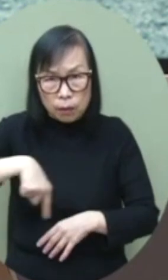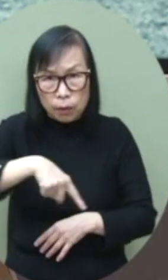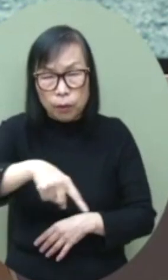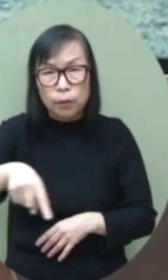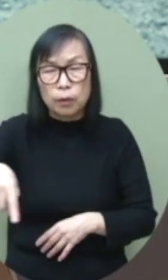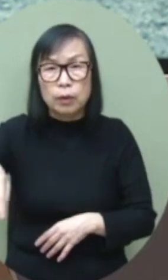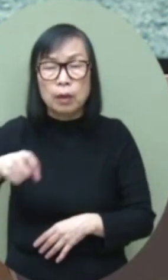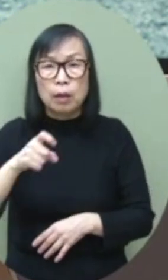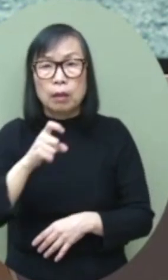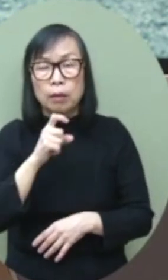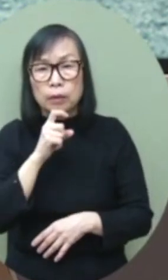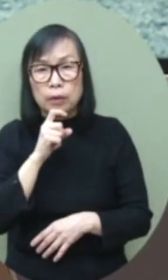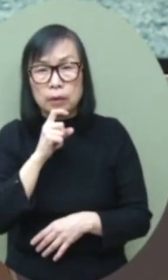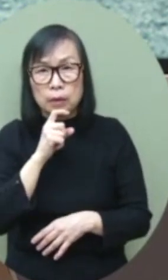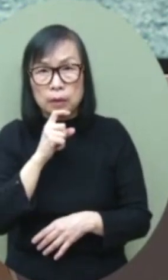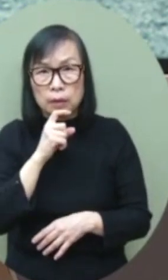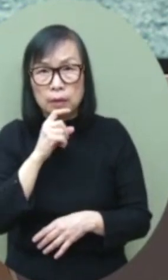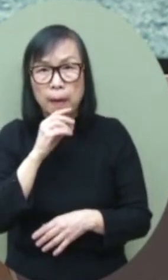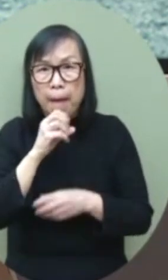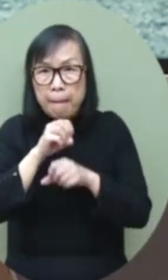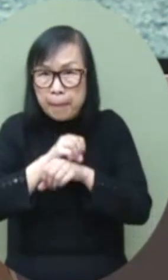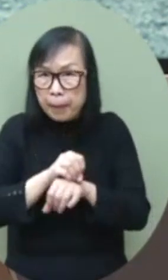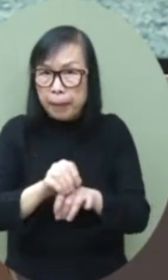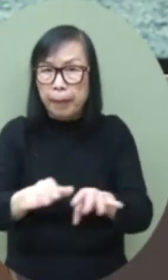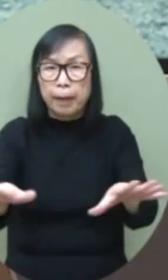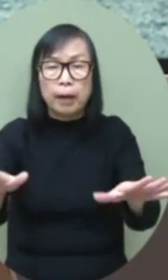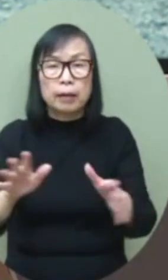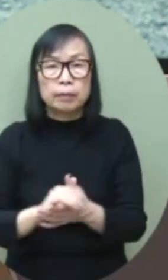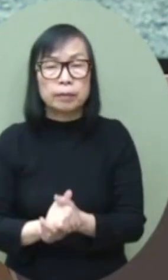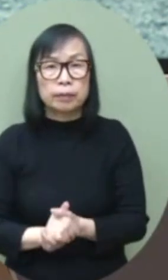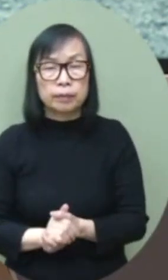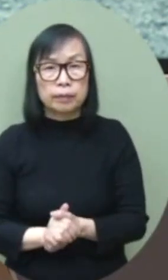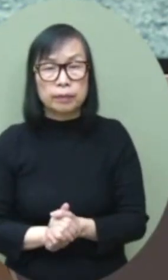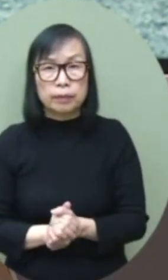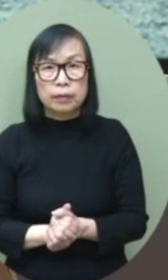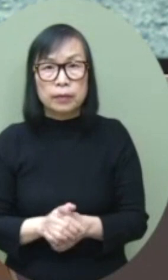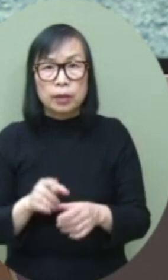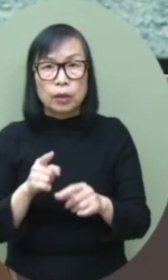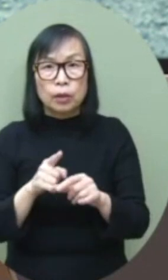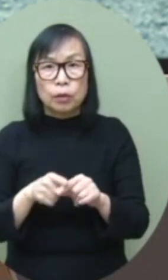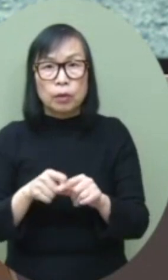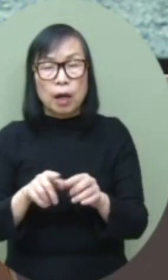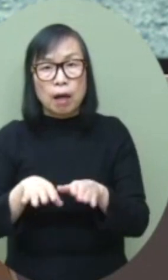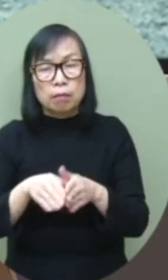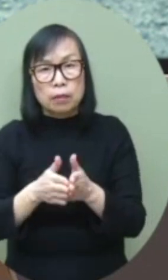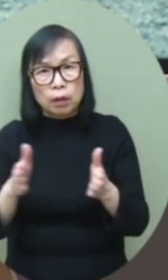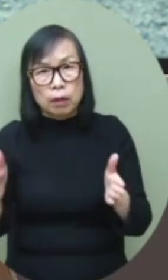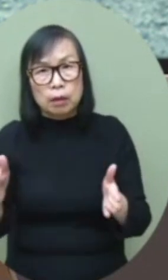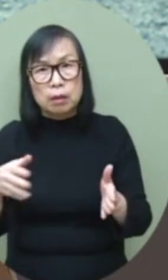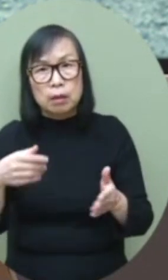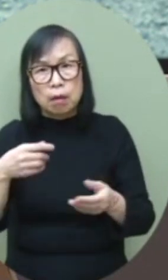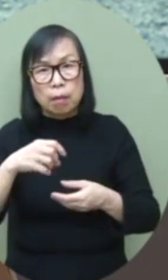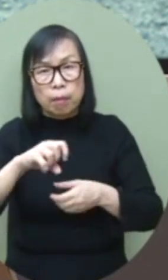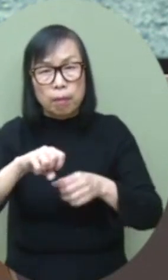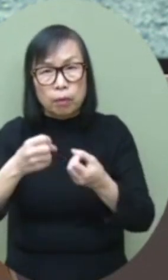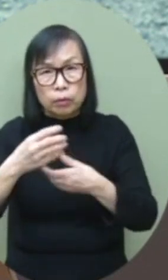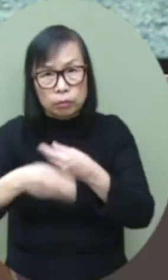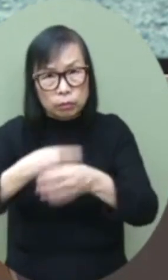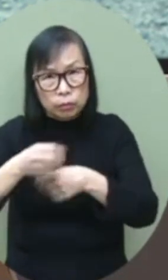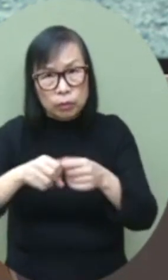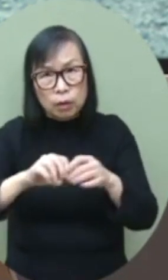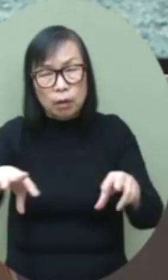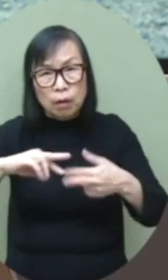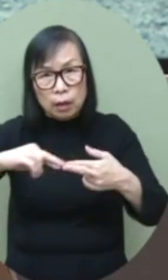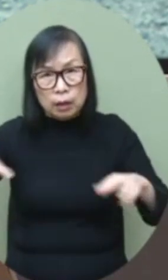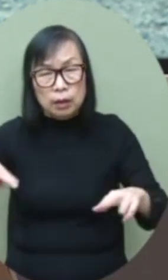些蔓延啦，咁中間係有啲即係破斷咗個傳播鏈咯，咁呢個就